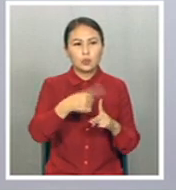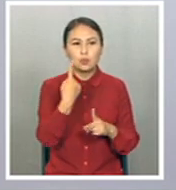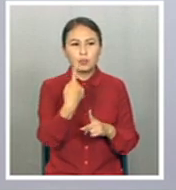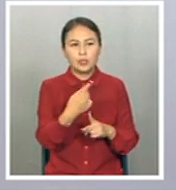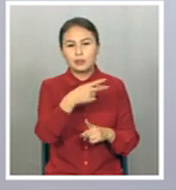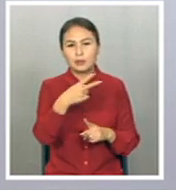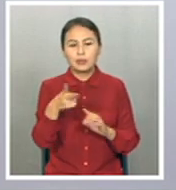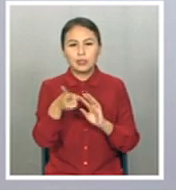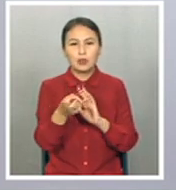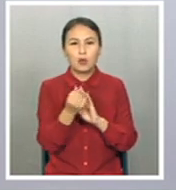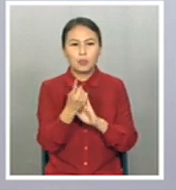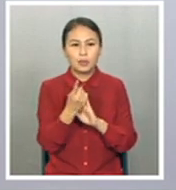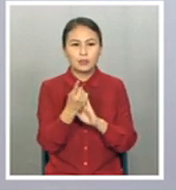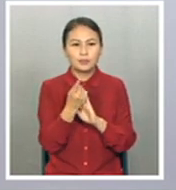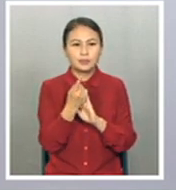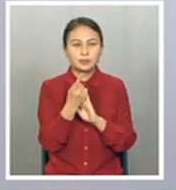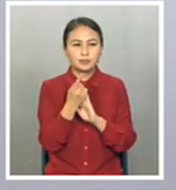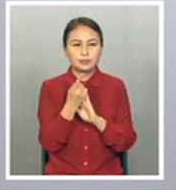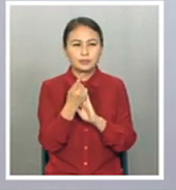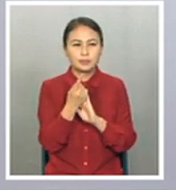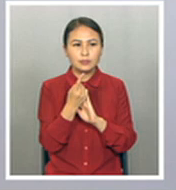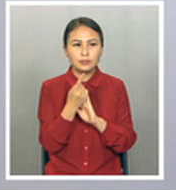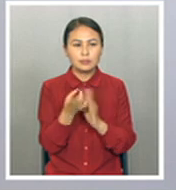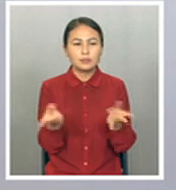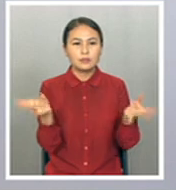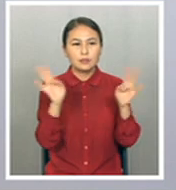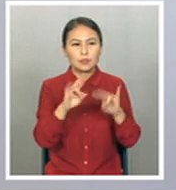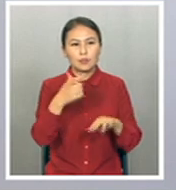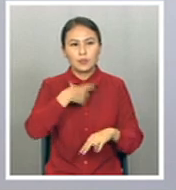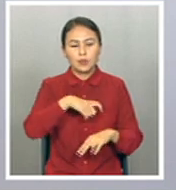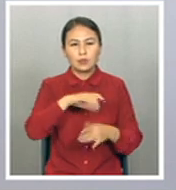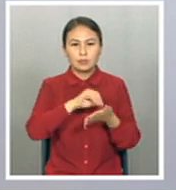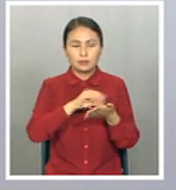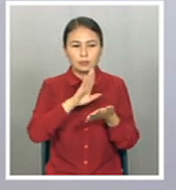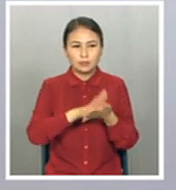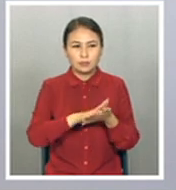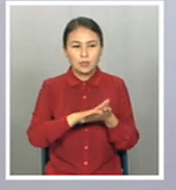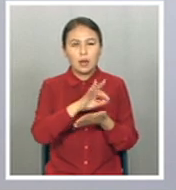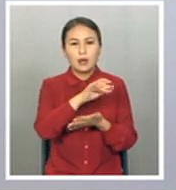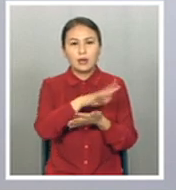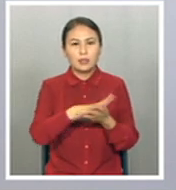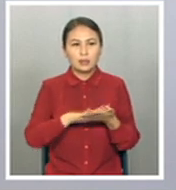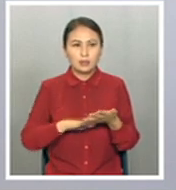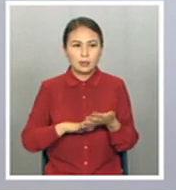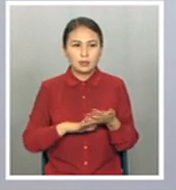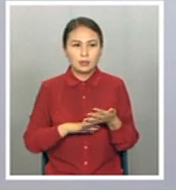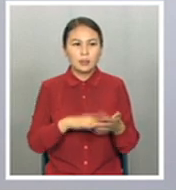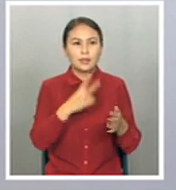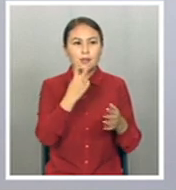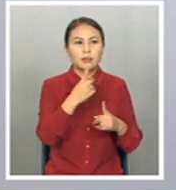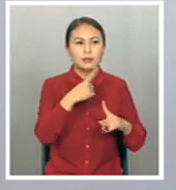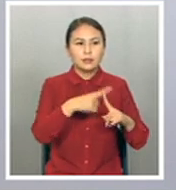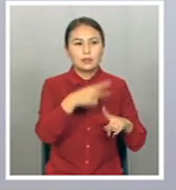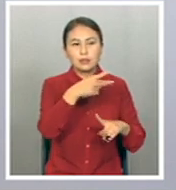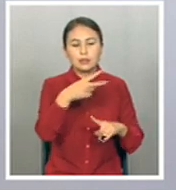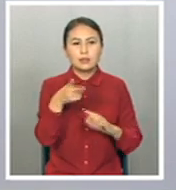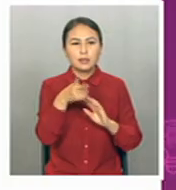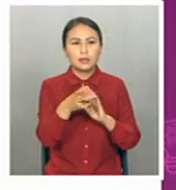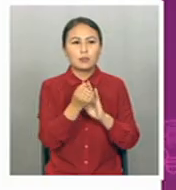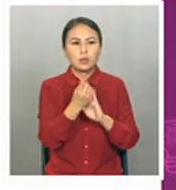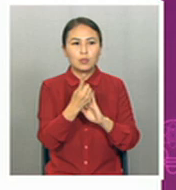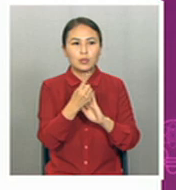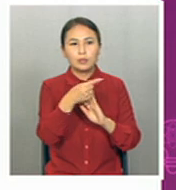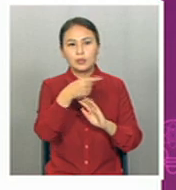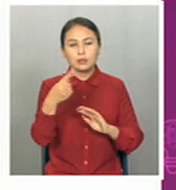әрине бізге 2X-ті береді. Қалғанын өзгенше жазып қоямыз. Әрі қарай 2X 2011